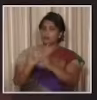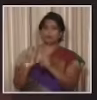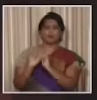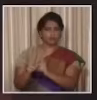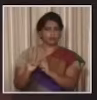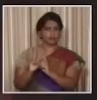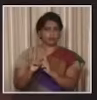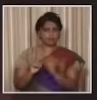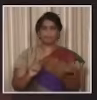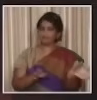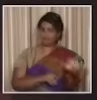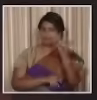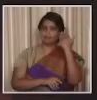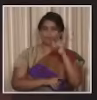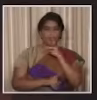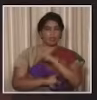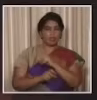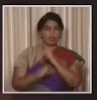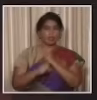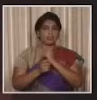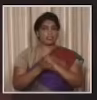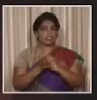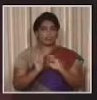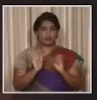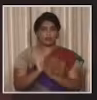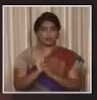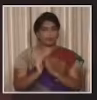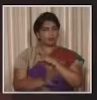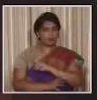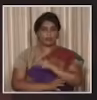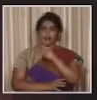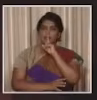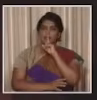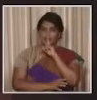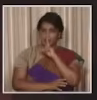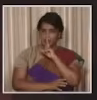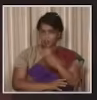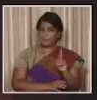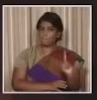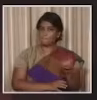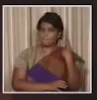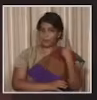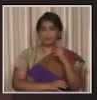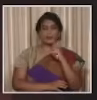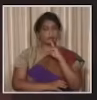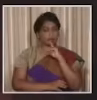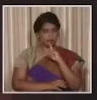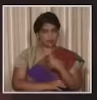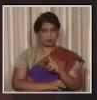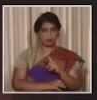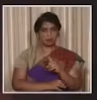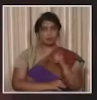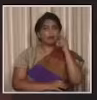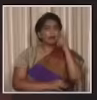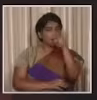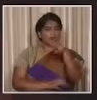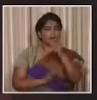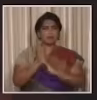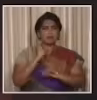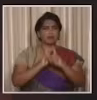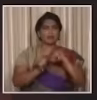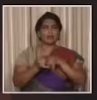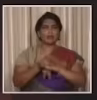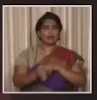ස්ථානයේම සේවය පිහිටවන්නේ කියලා. රාජ්‍ය සේවා කොමිෂන් සභාව නියෝගයක් දෙනකොට ඔබතුමාගේ